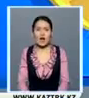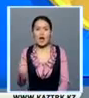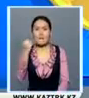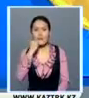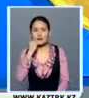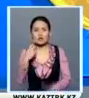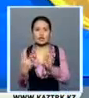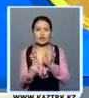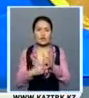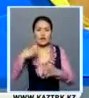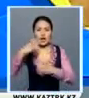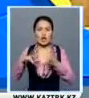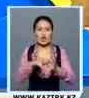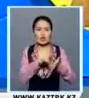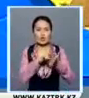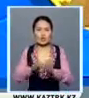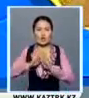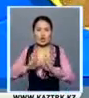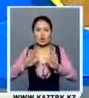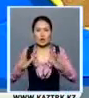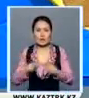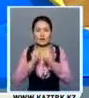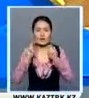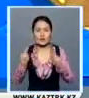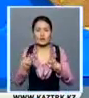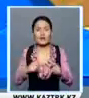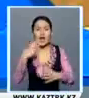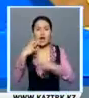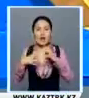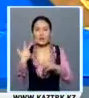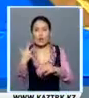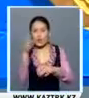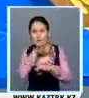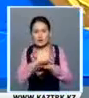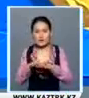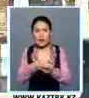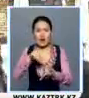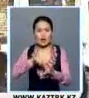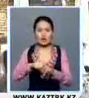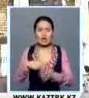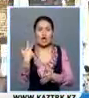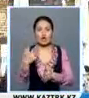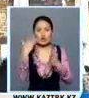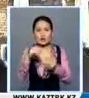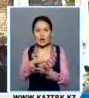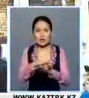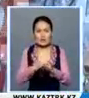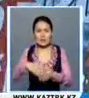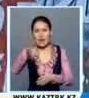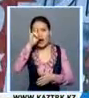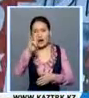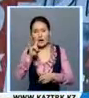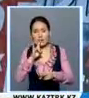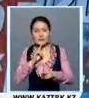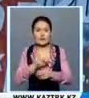Мәскеуде 7-ші халықаралық туристік көрме өтті. Шараға әлемнің 30 шақты мемлекеттері қатысқан. 3 күнге созылған көрмеге еліміздің де өкілдері қатысып,